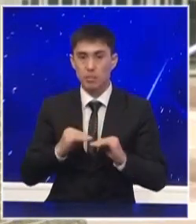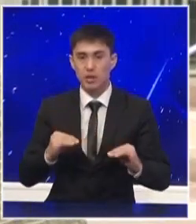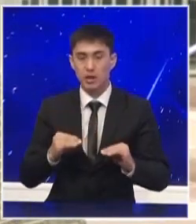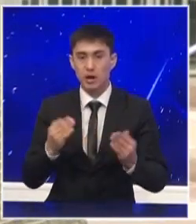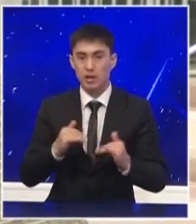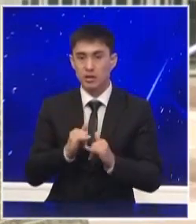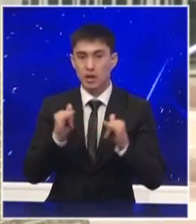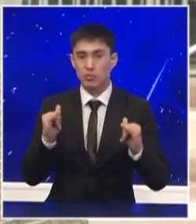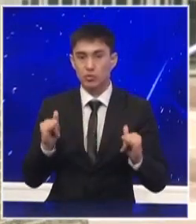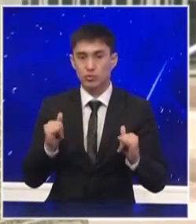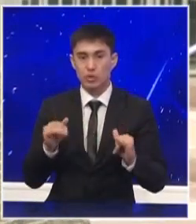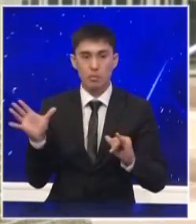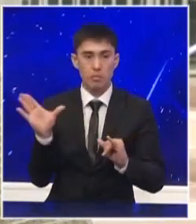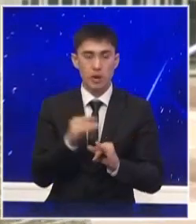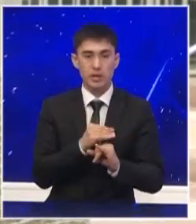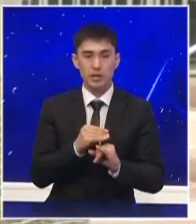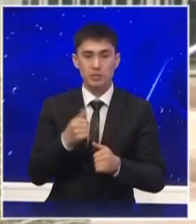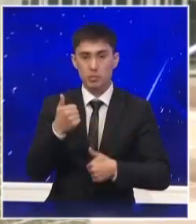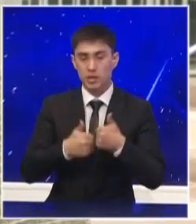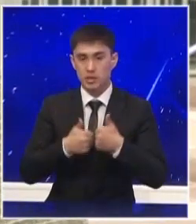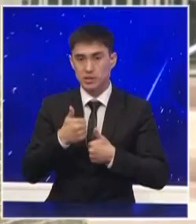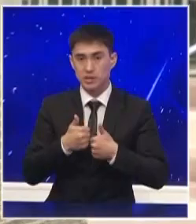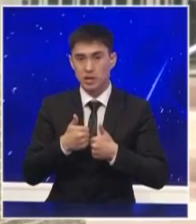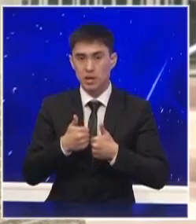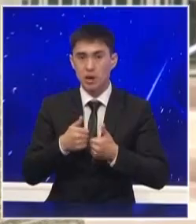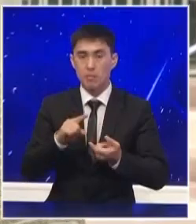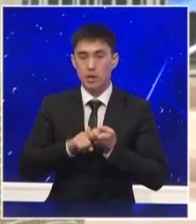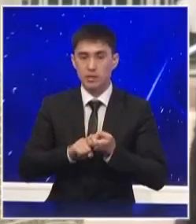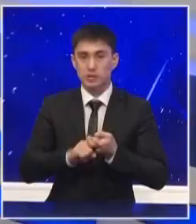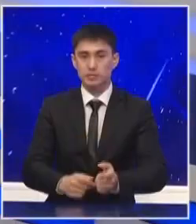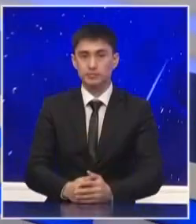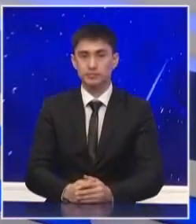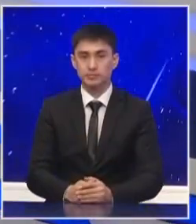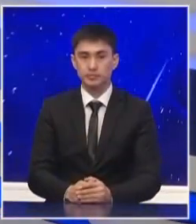қалай дамиды, осы барлығы пікірсайысқа көбі байланысты.